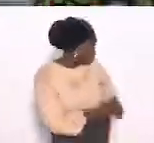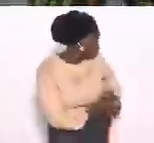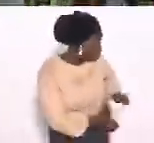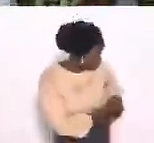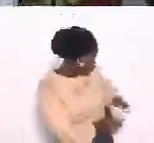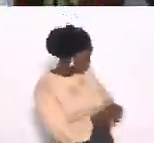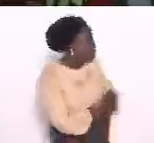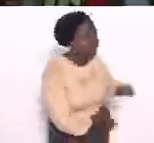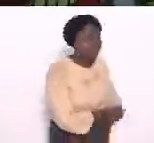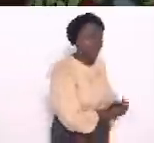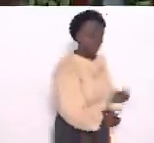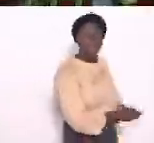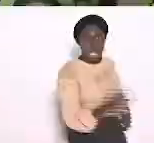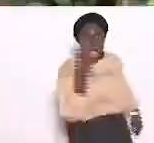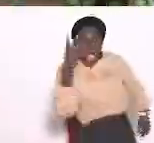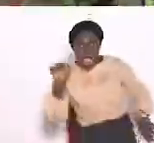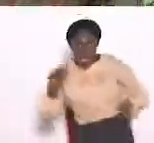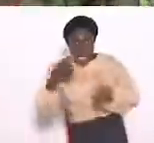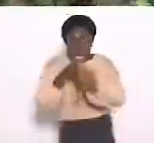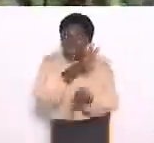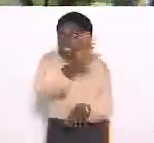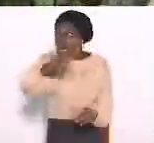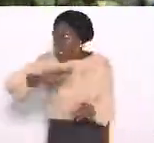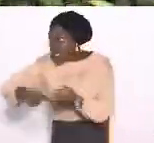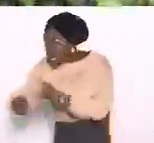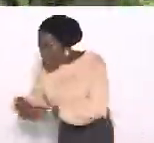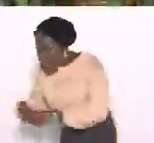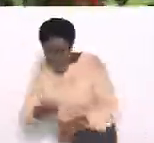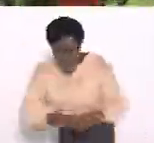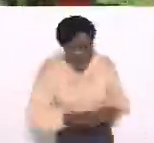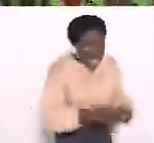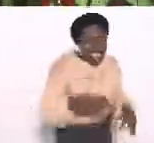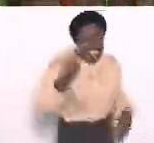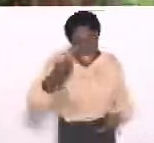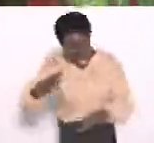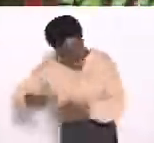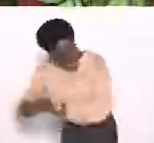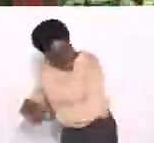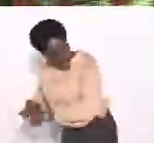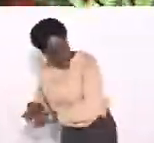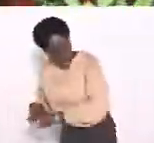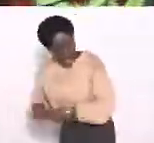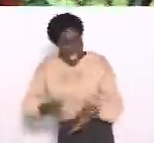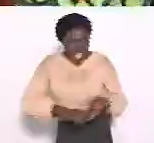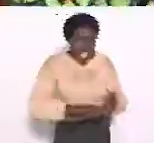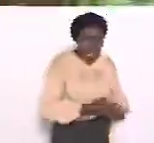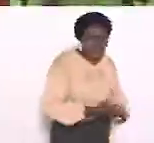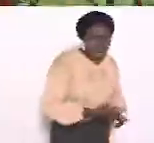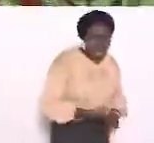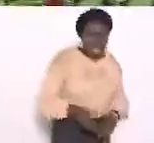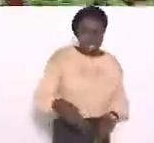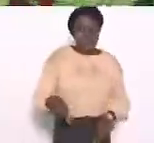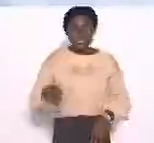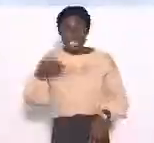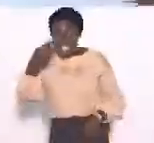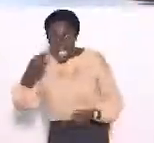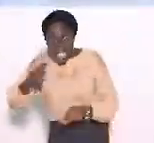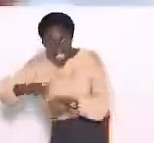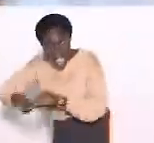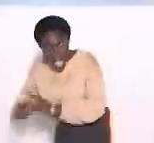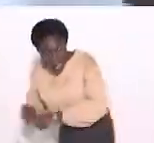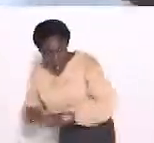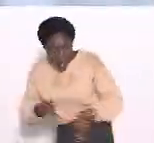Yesu look at your nebor nebor come on Ann to your neighbor